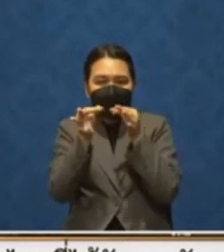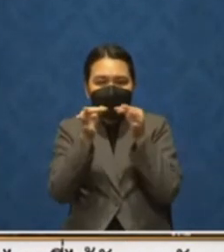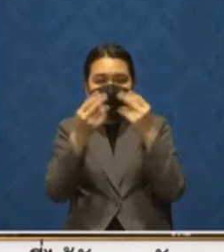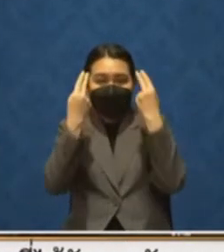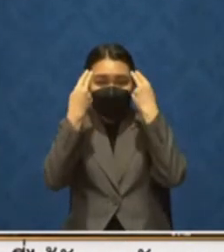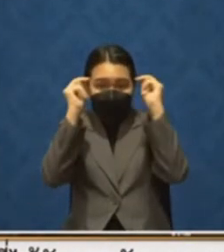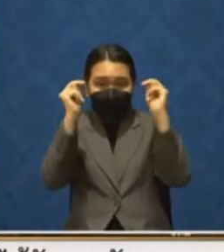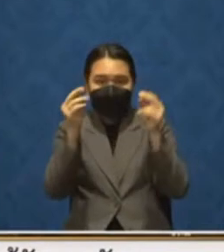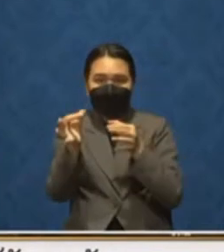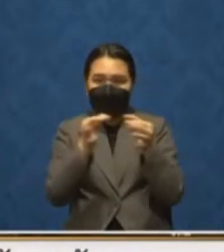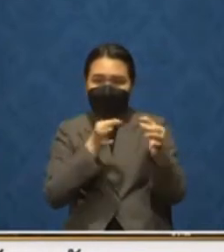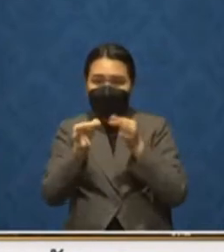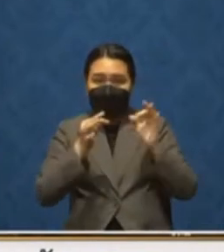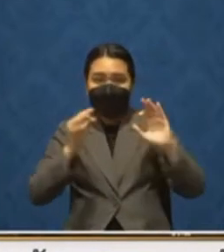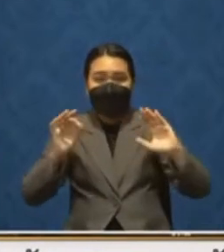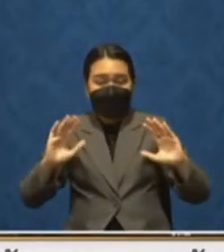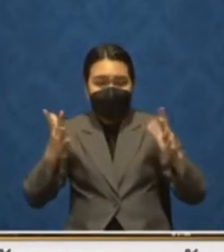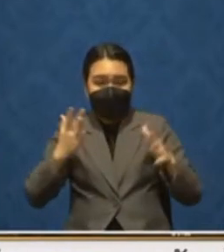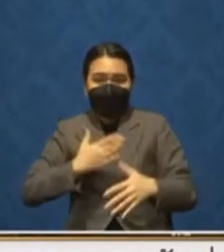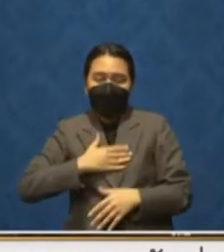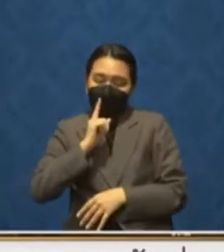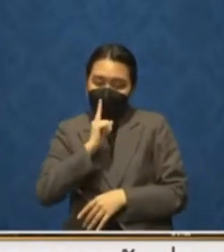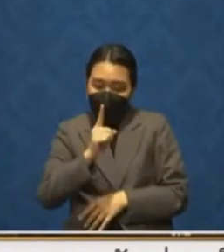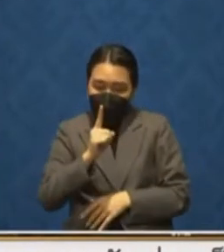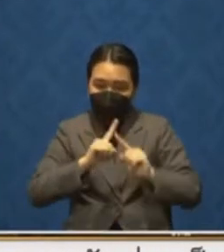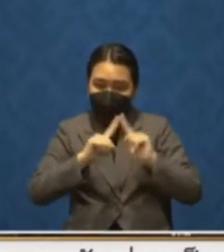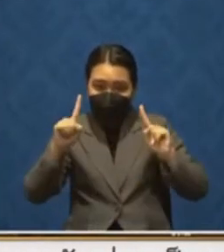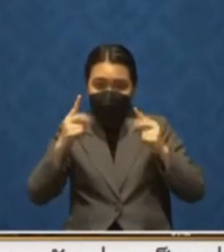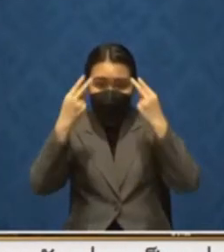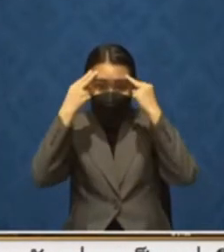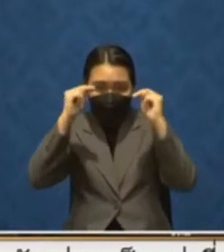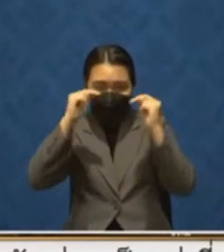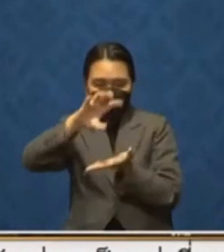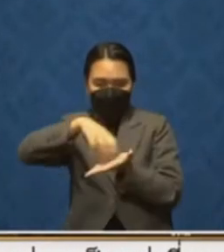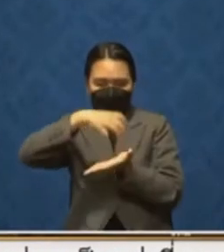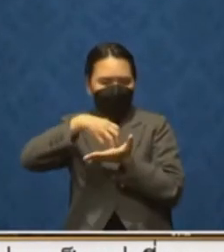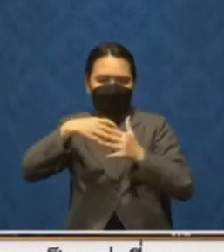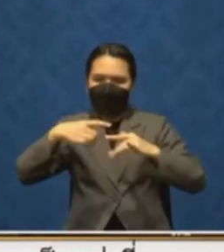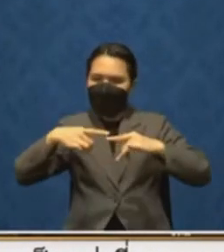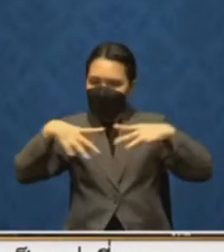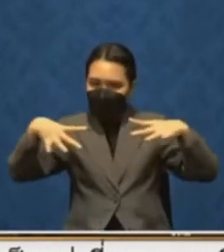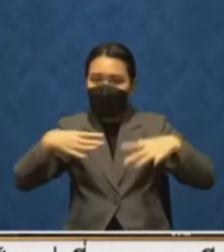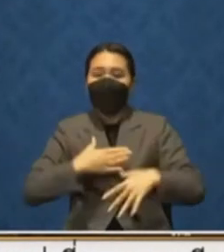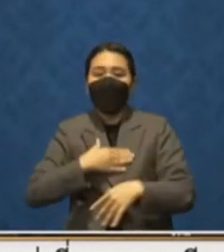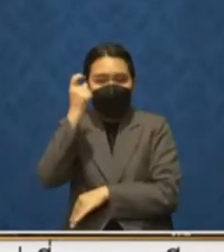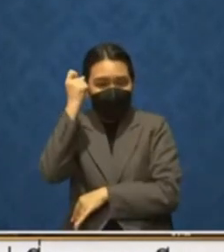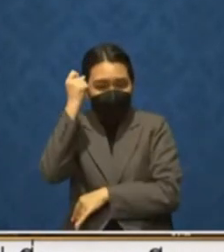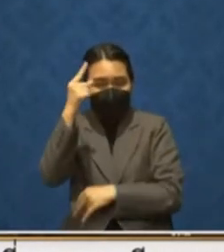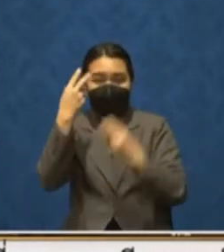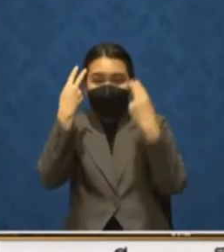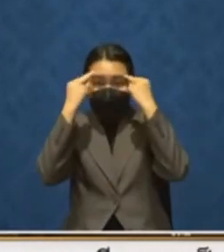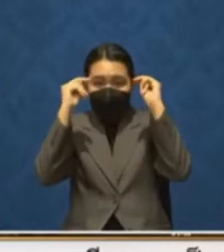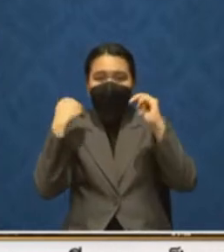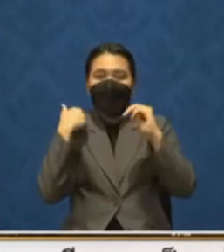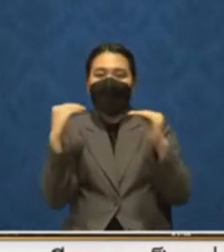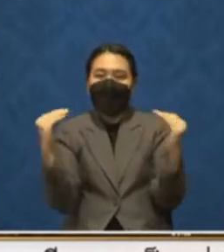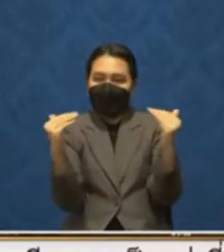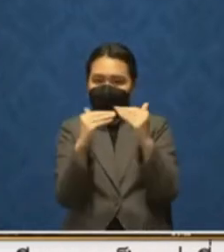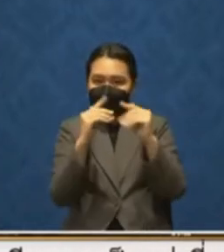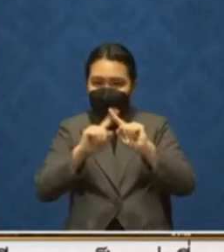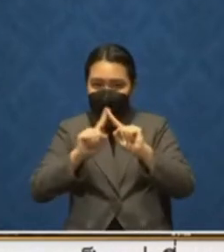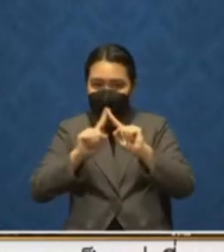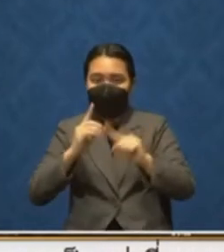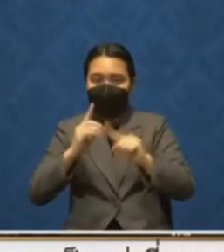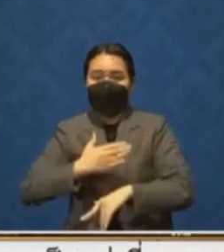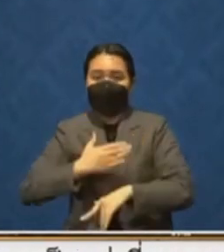ชี้แจงตามข้อกล่าวหาที่ผมเก่าหาเลยผมเข้าใจดีตามข้อบังคับนะครับว่าท่านนายกมีสิทธิ์แต่เรื่องที่ผมกล่าวหา